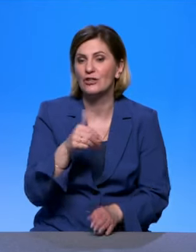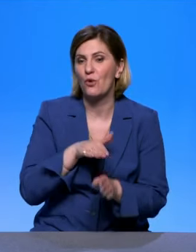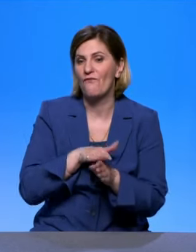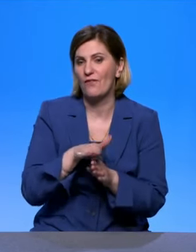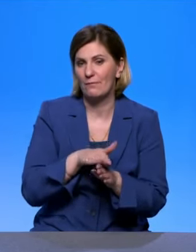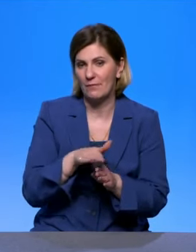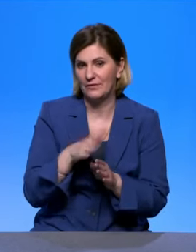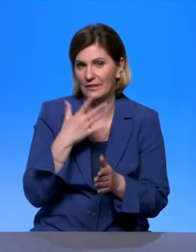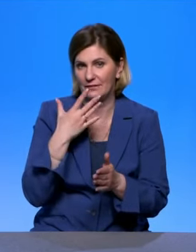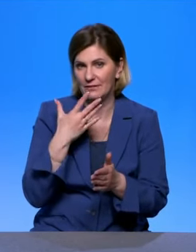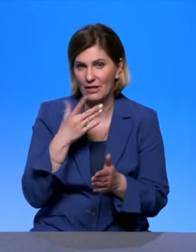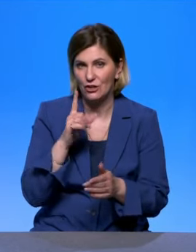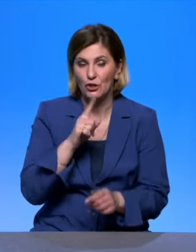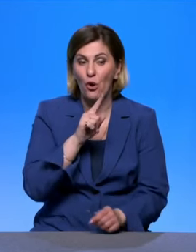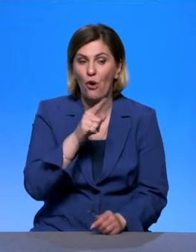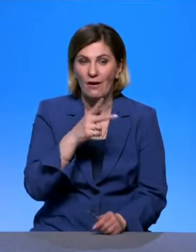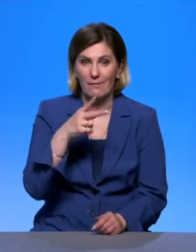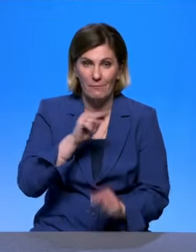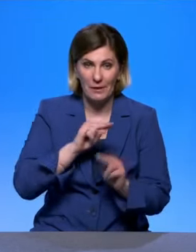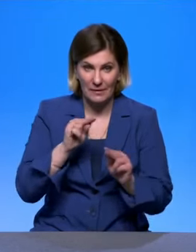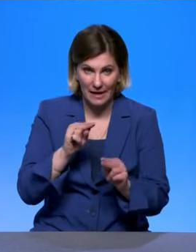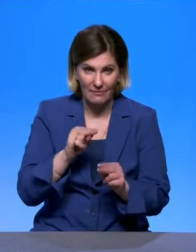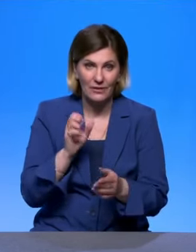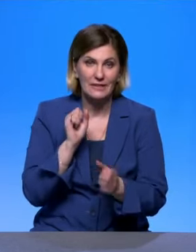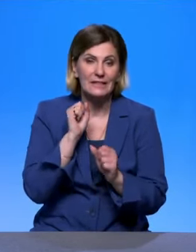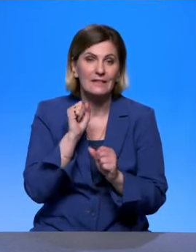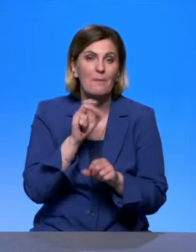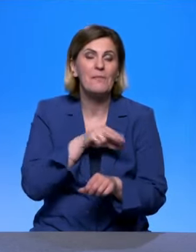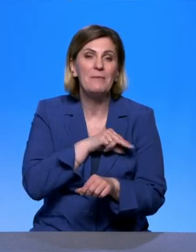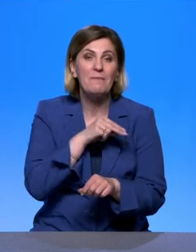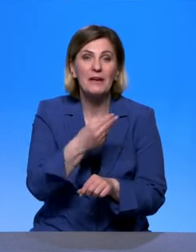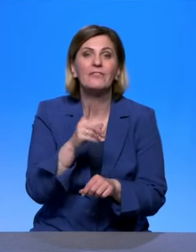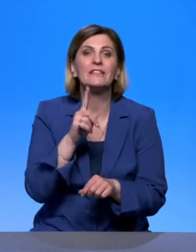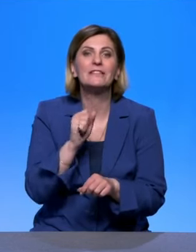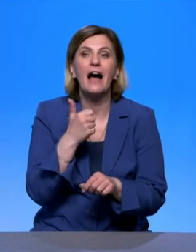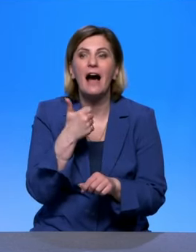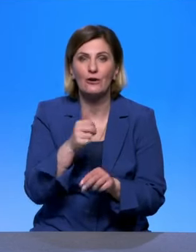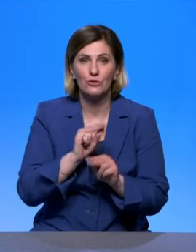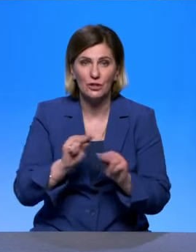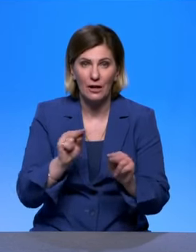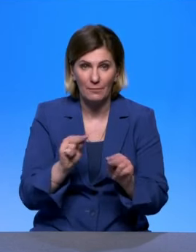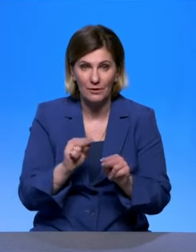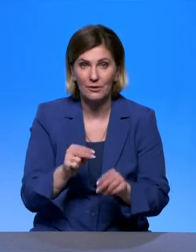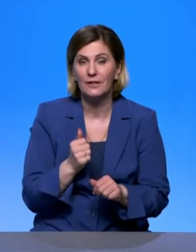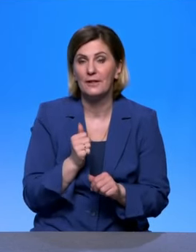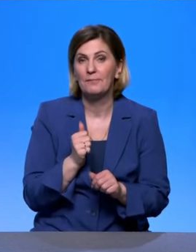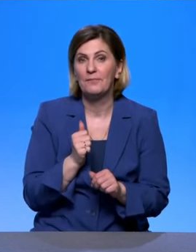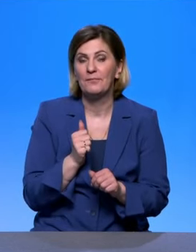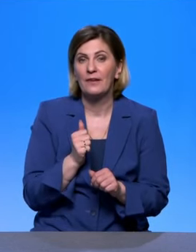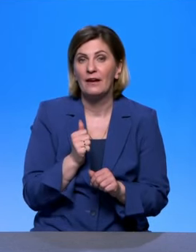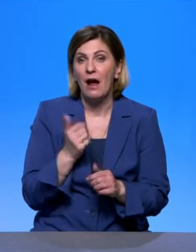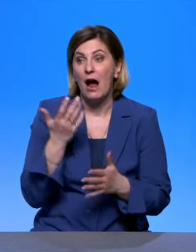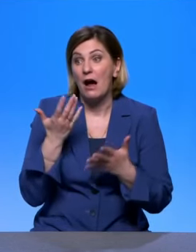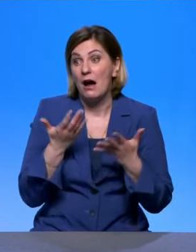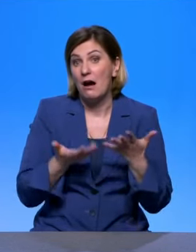да, максимально выложился, да, и сдал на свои там 75. Вот, и прыгнул выше головы, вот за это надо премировать. А